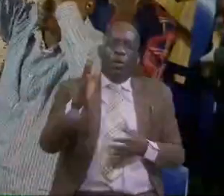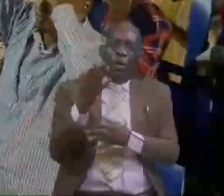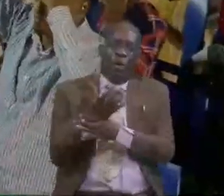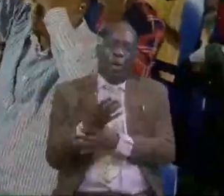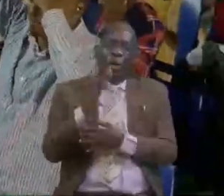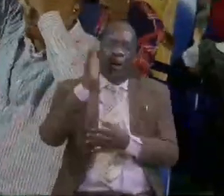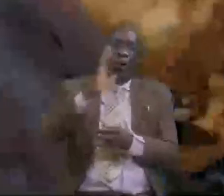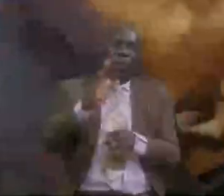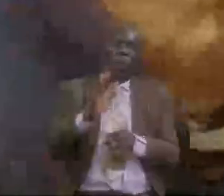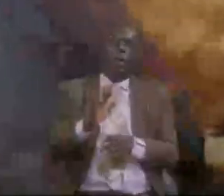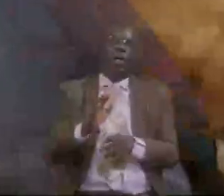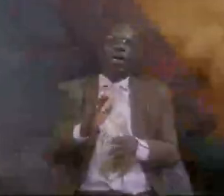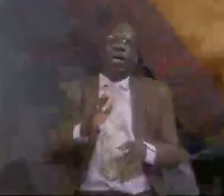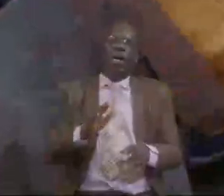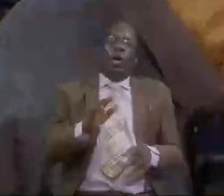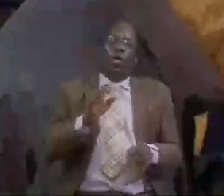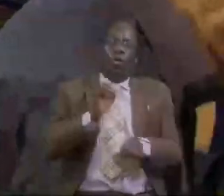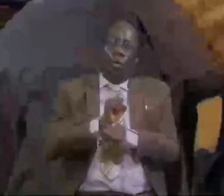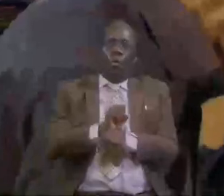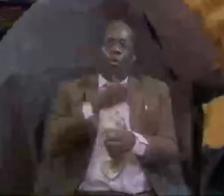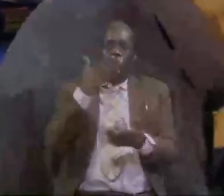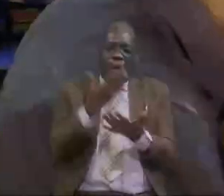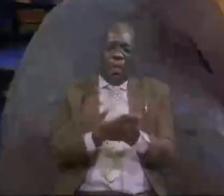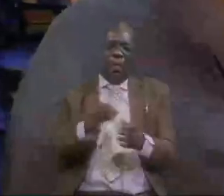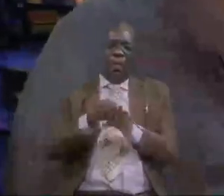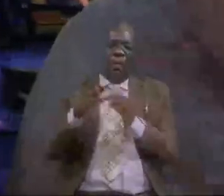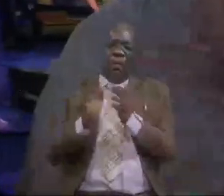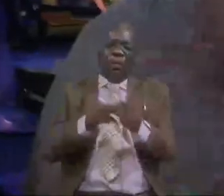Vos mains vont fonctionner normalement.